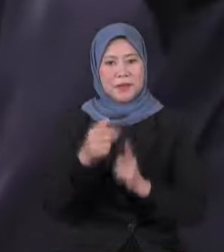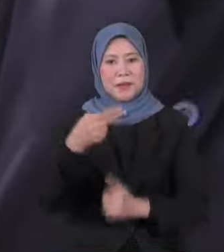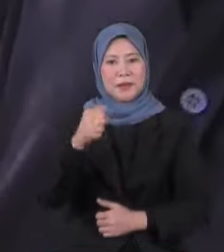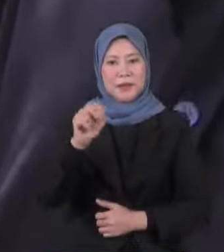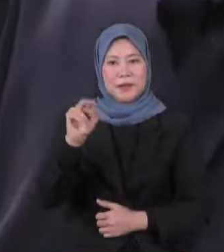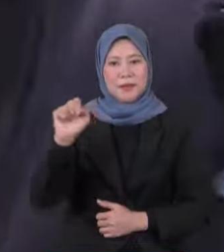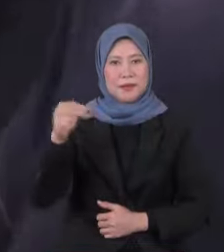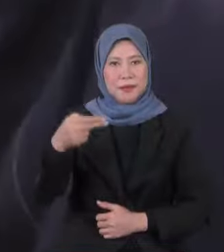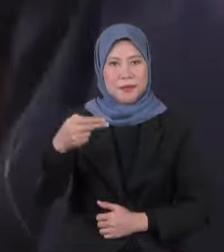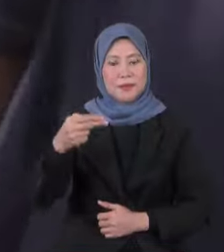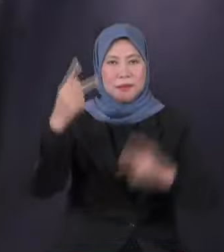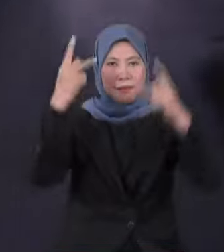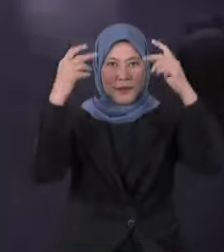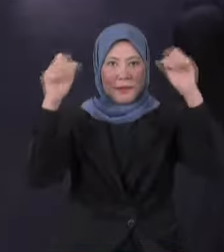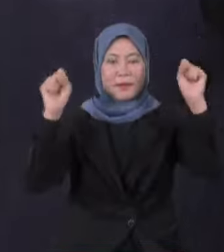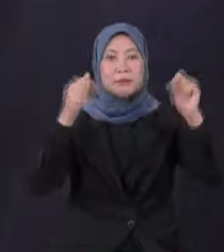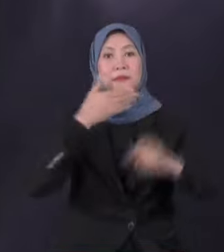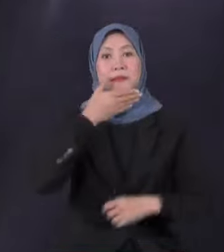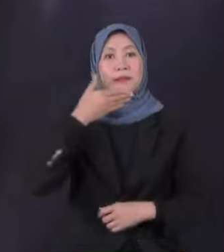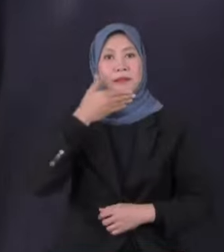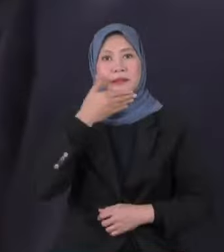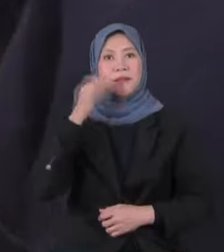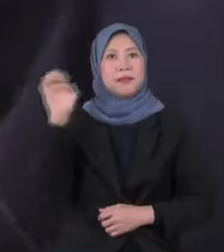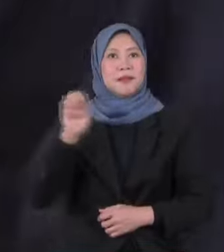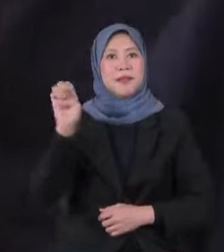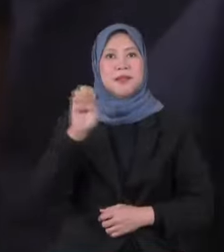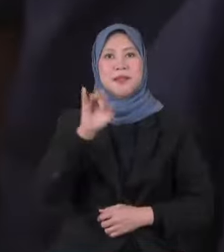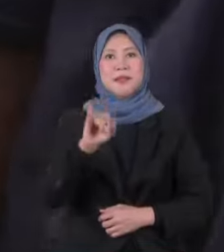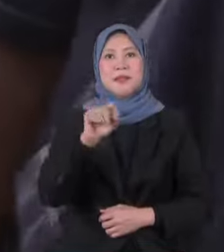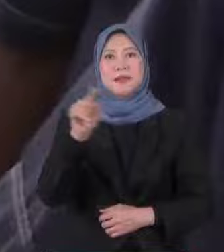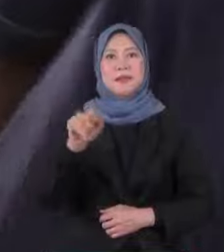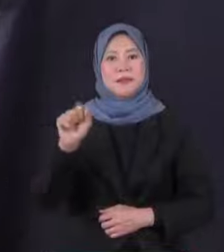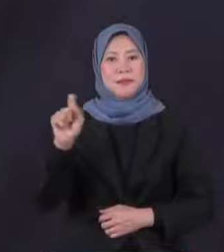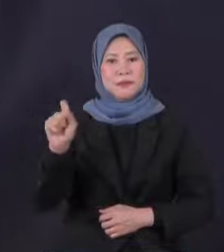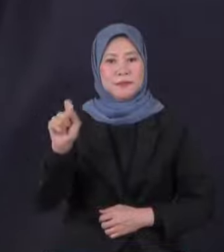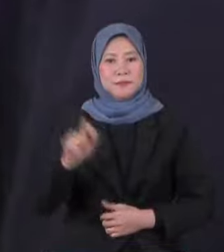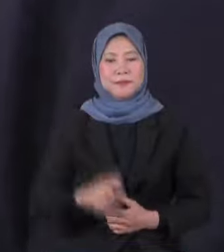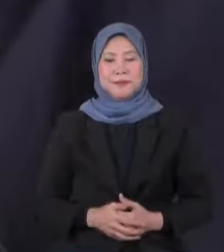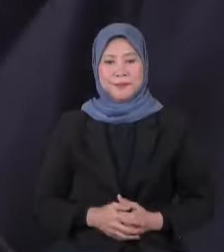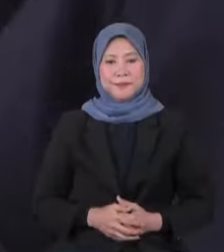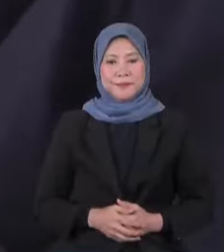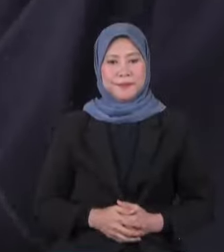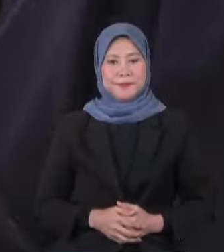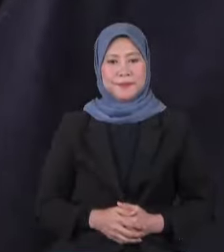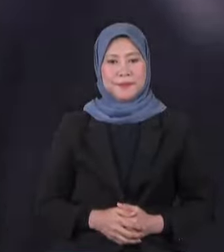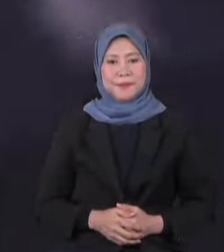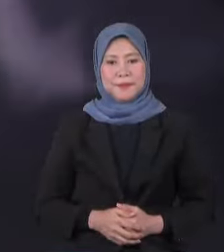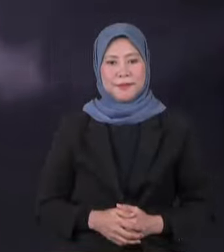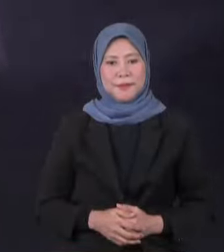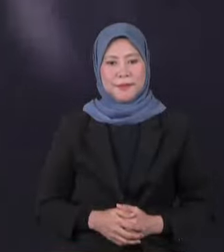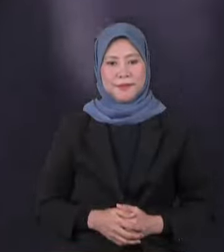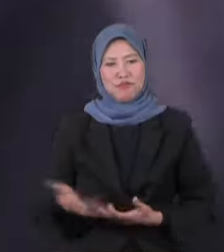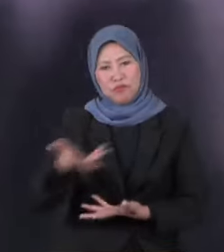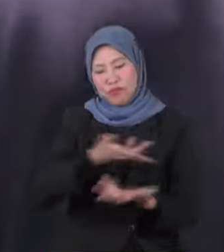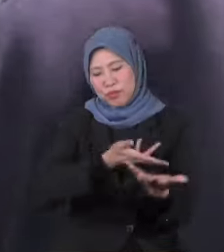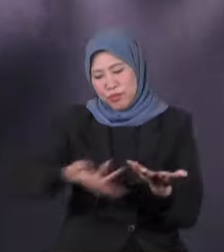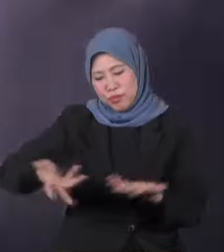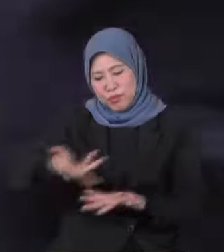Yoh, Presiden Majlis Belia Malaysia Encik Muhammad Izzat Afifi Abdul Hamid. Inilah sesi ramah